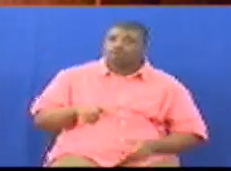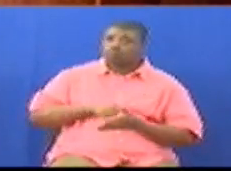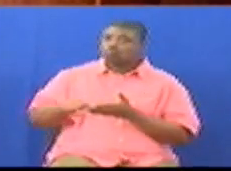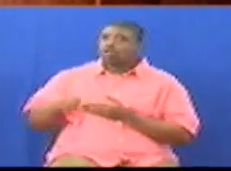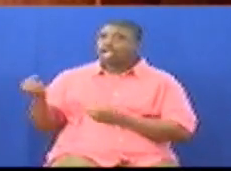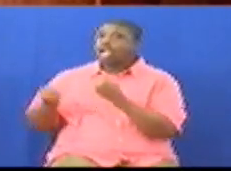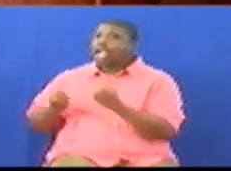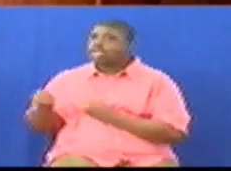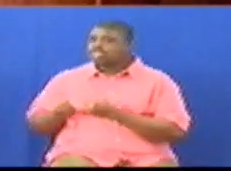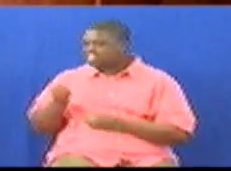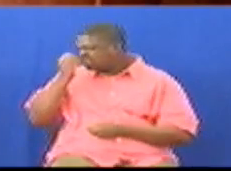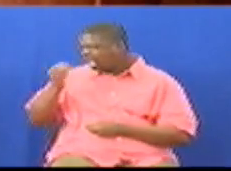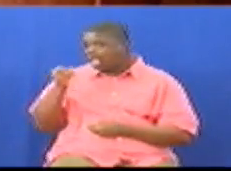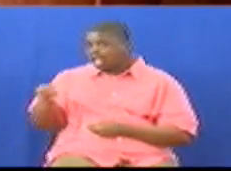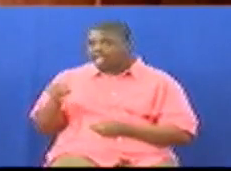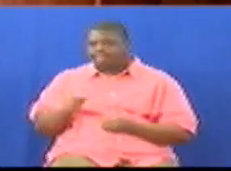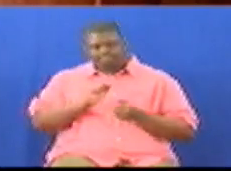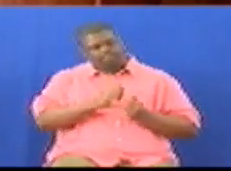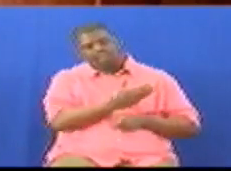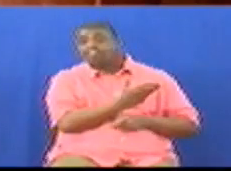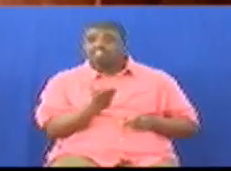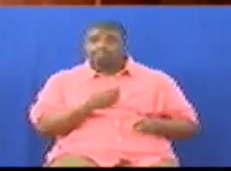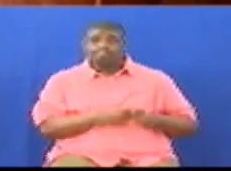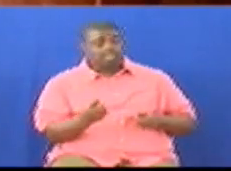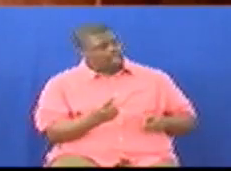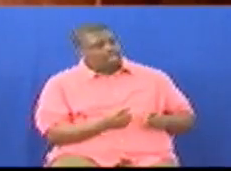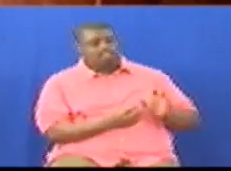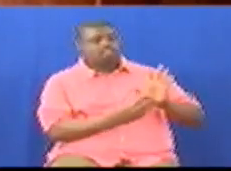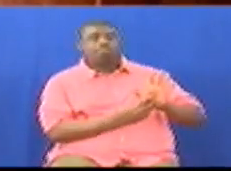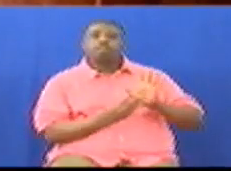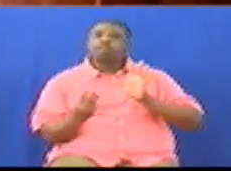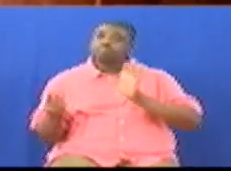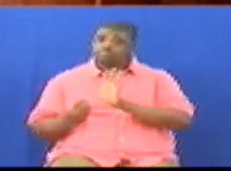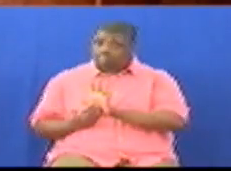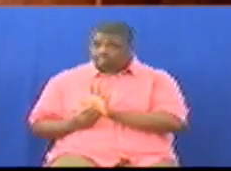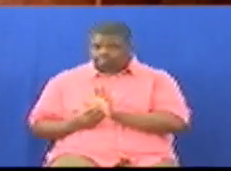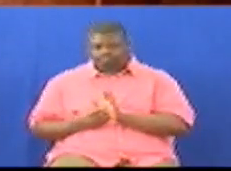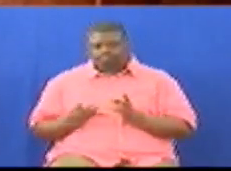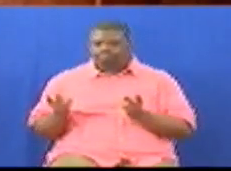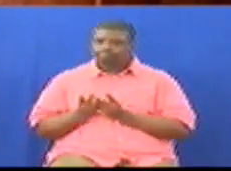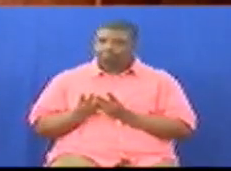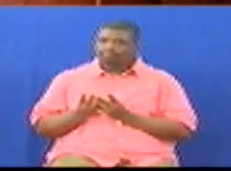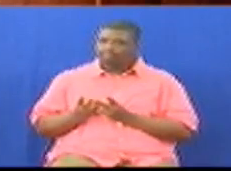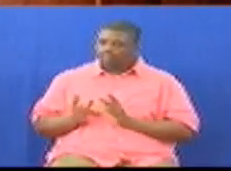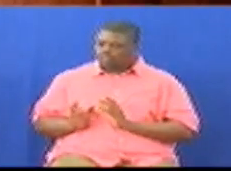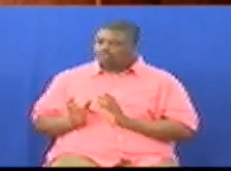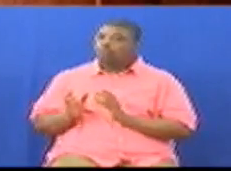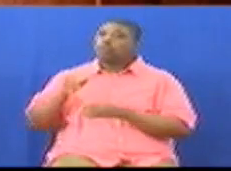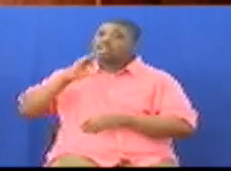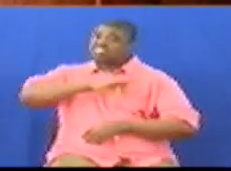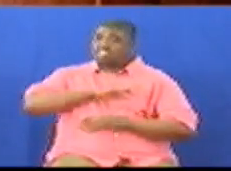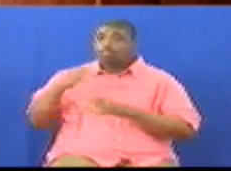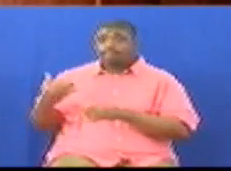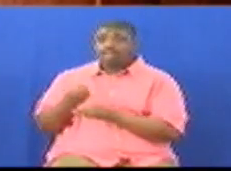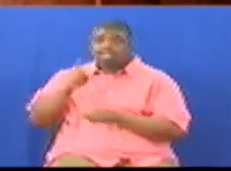na vifaa vingine kwa thamani ya shilingi milioni 189. Kupitia mkopo huo, wanawake 102 wanaunda kikundi hicho wamepata ajira na